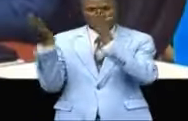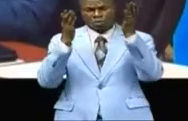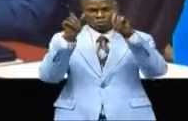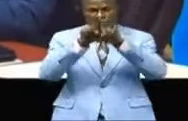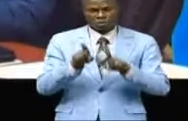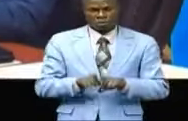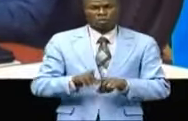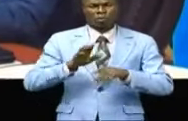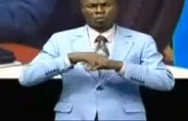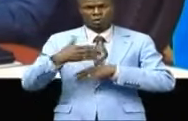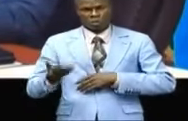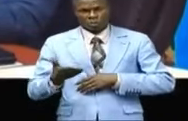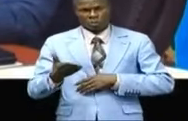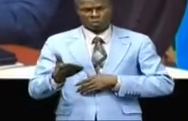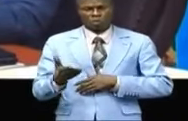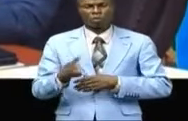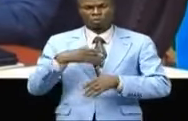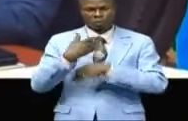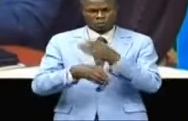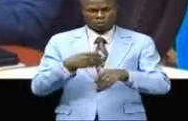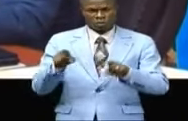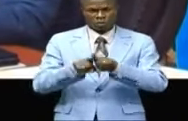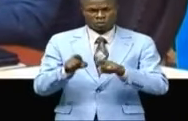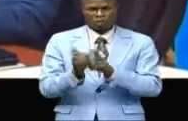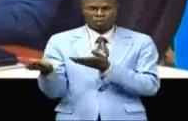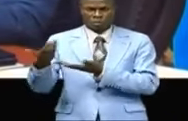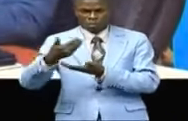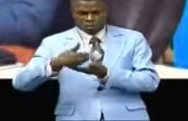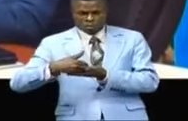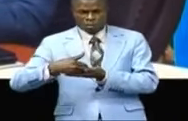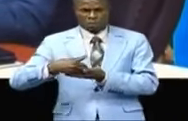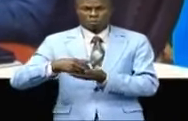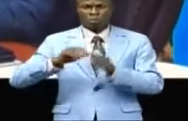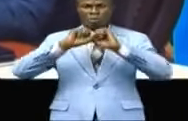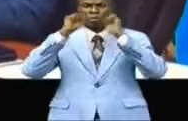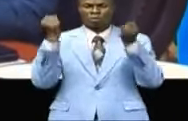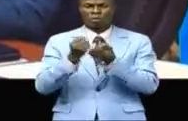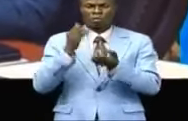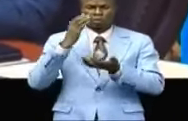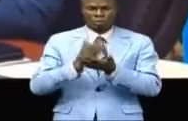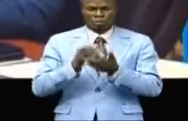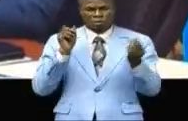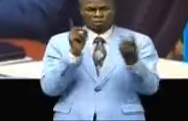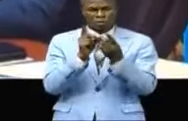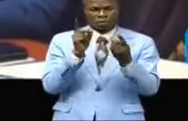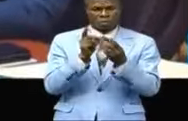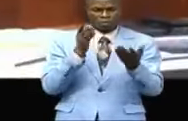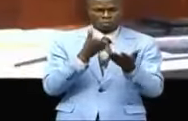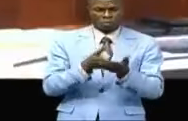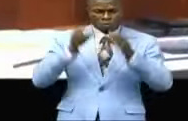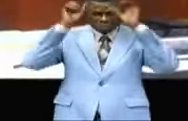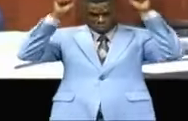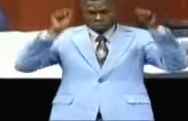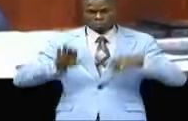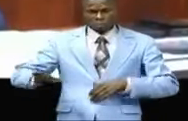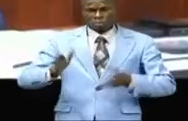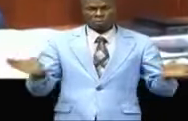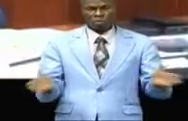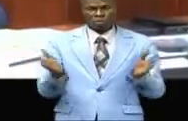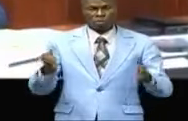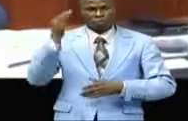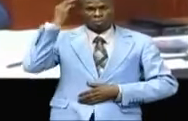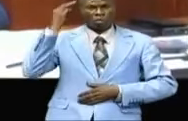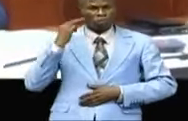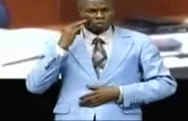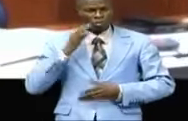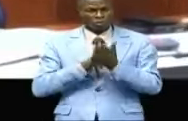conséquent de les ajuster selon le retour du secteur privé consulté. Le président de la République a encouragé les ministres